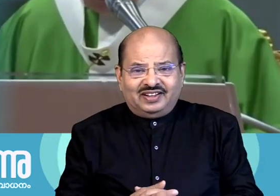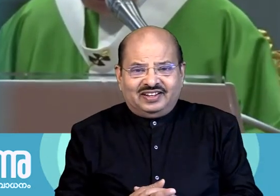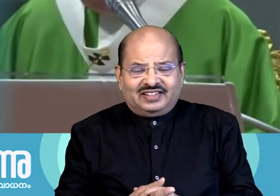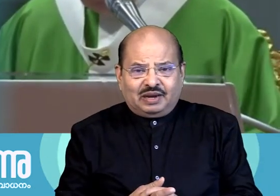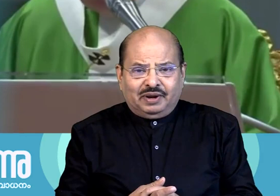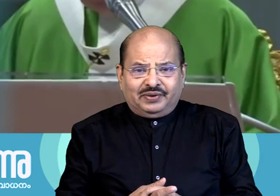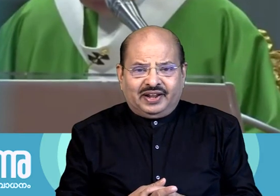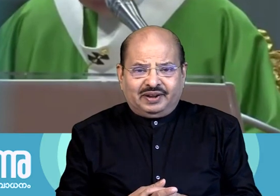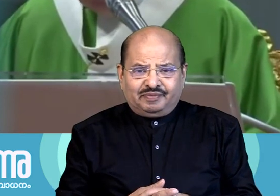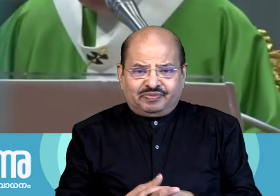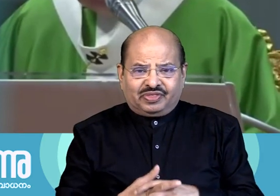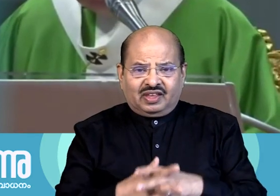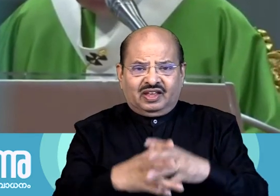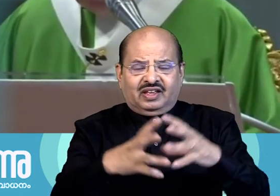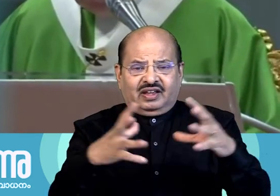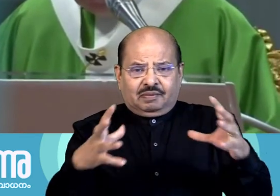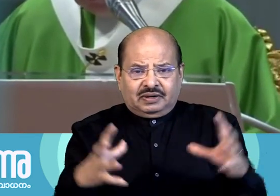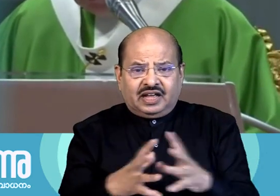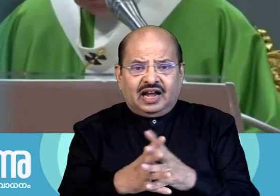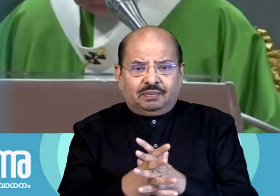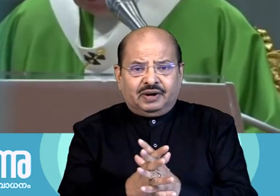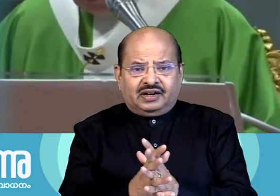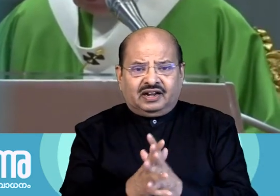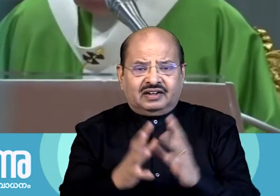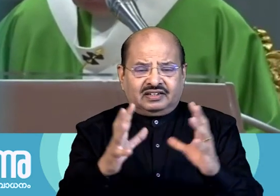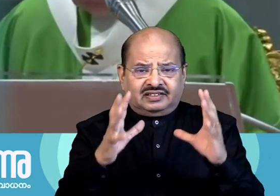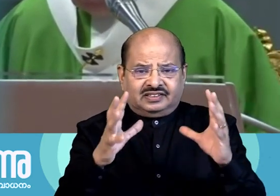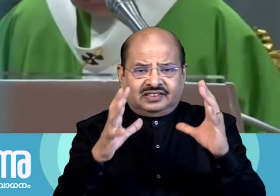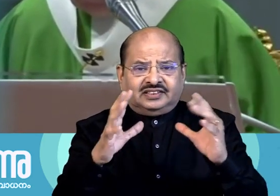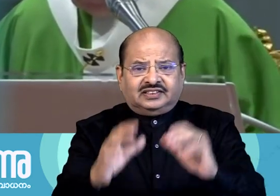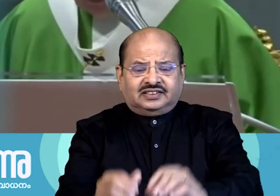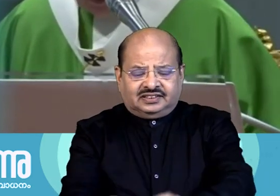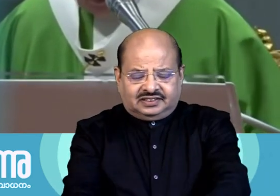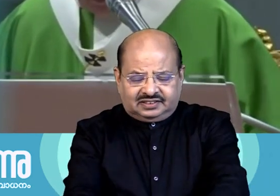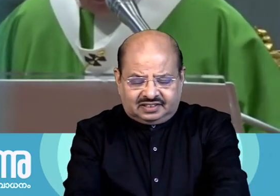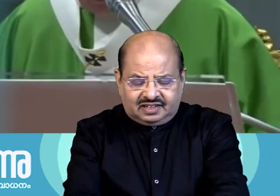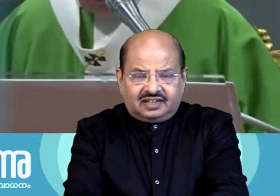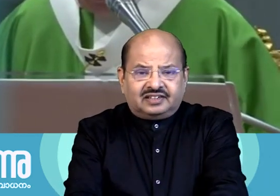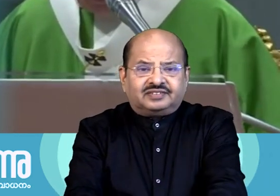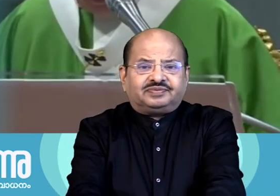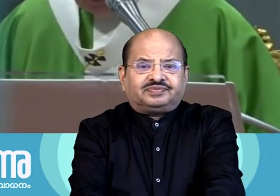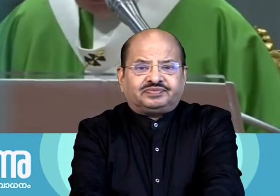പ്രായമായവരും സഭയുടെ പ്രധാനപ്പെട്ട